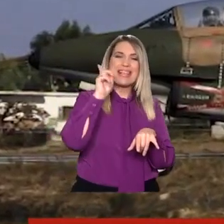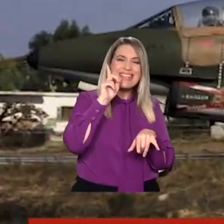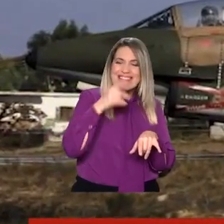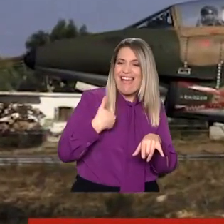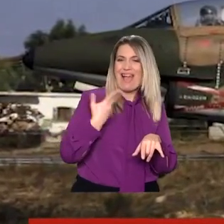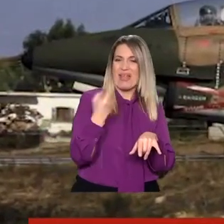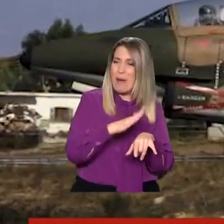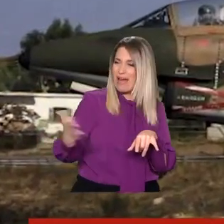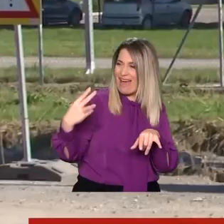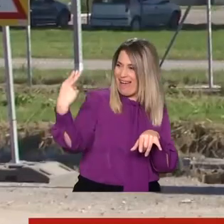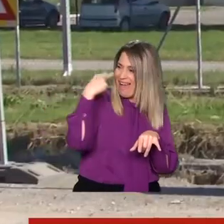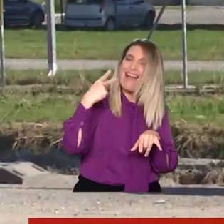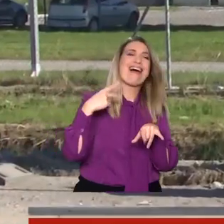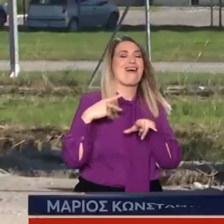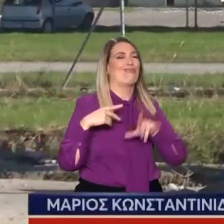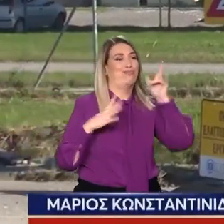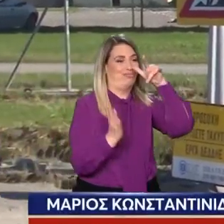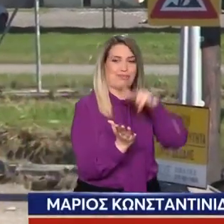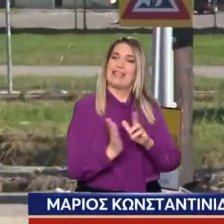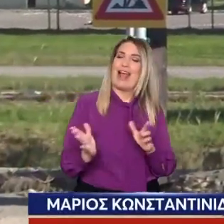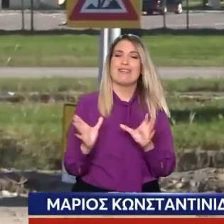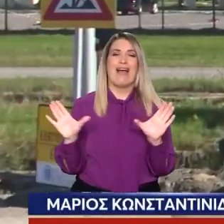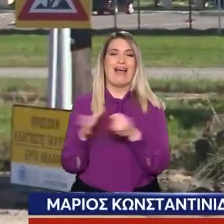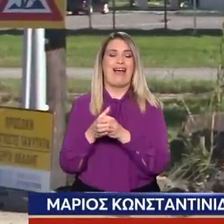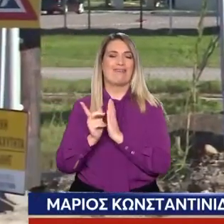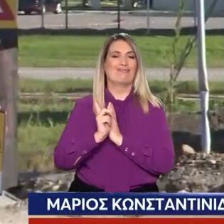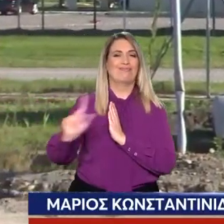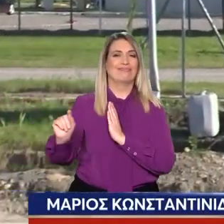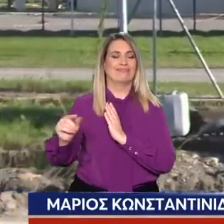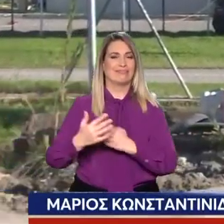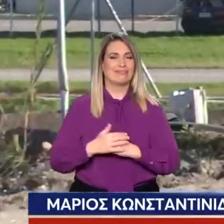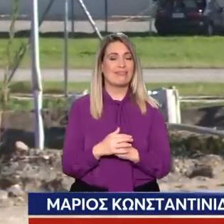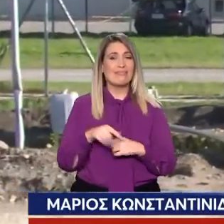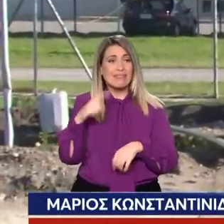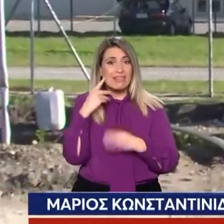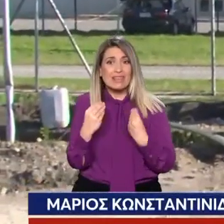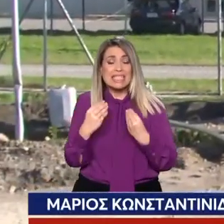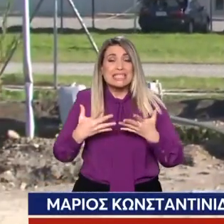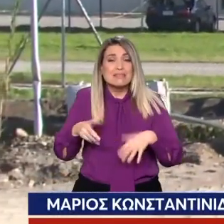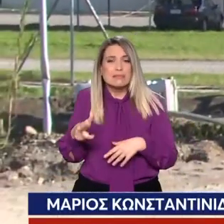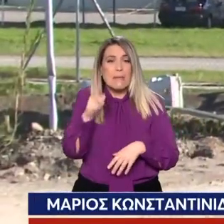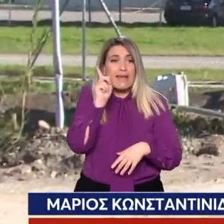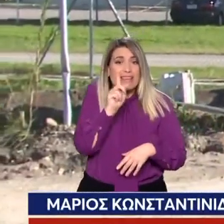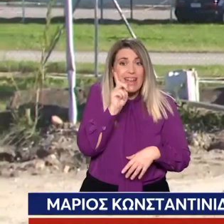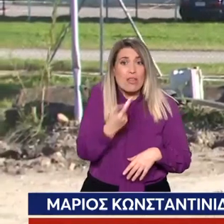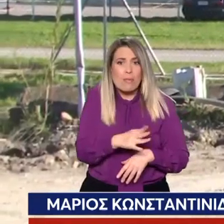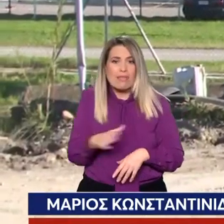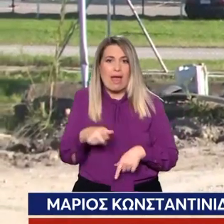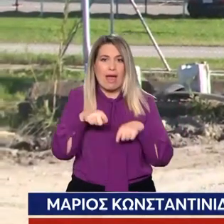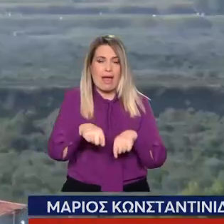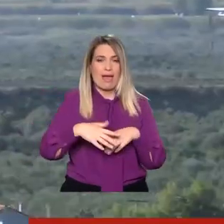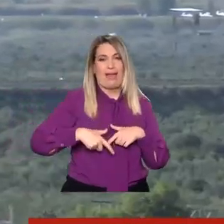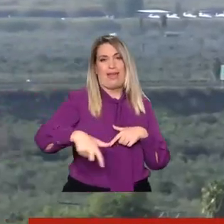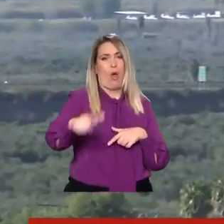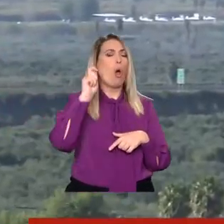στη συνέχεια να φύγουν όλοι μαζί. Την τελευταία αυτή μοιραία πτήση παρακολουθούσαν συγγενικά του πρόσωπα πίσω στον αεροδιάδρομο της